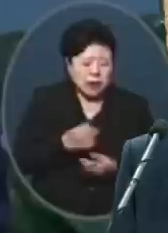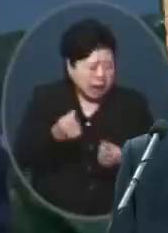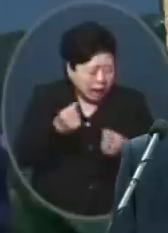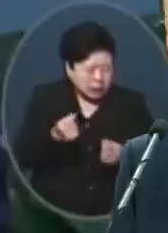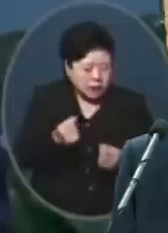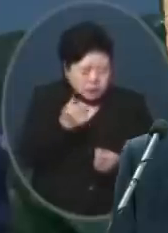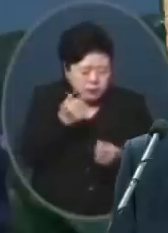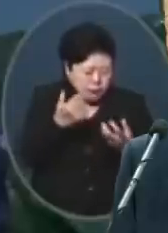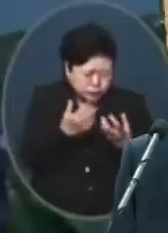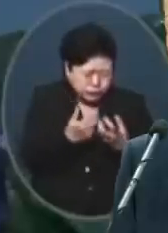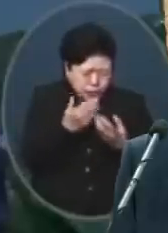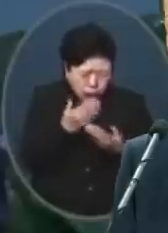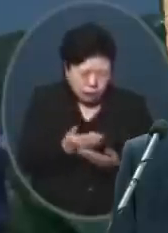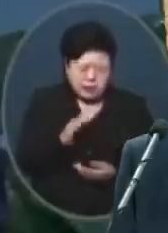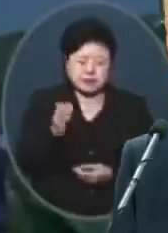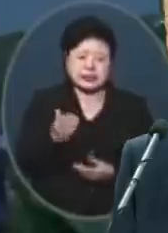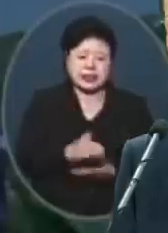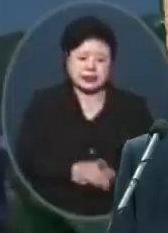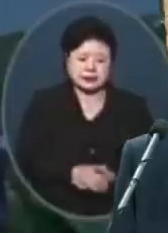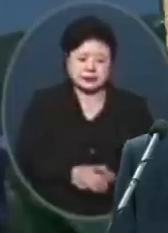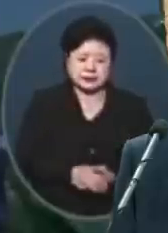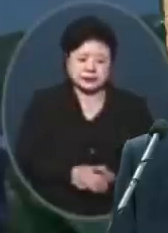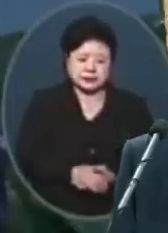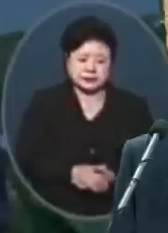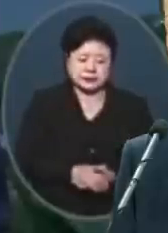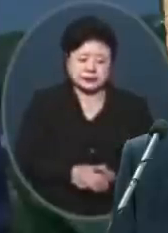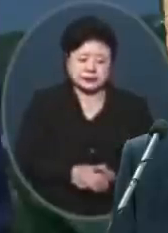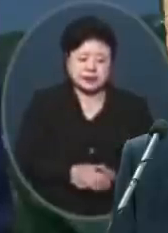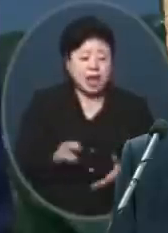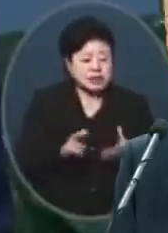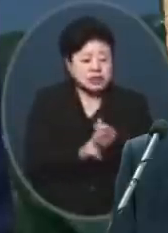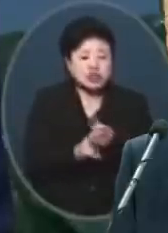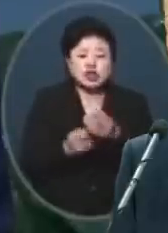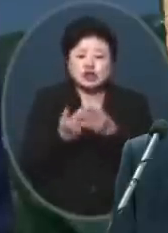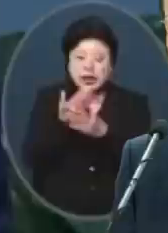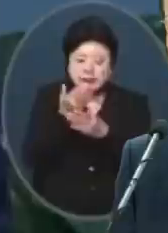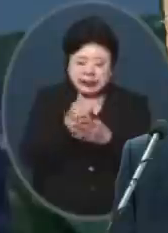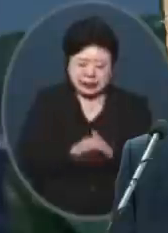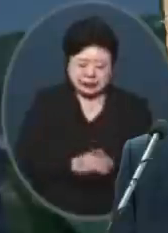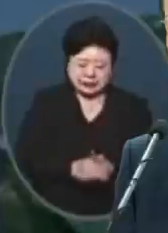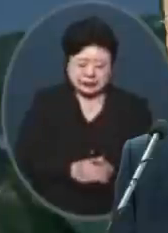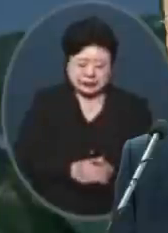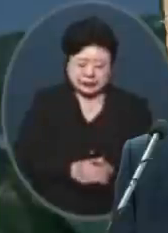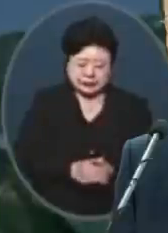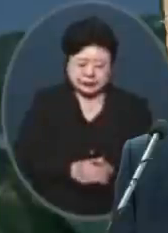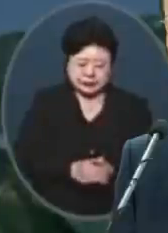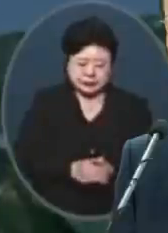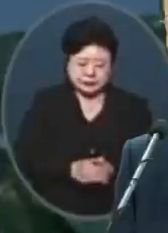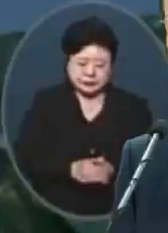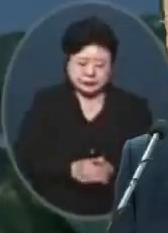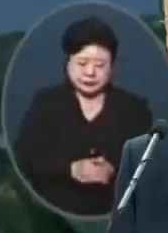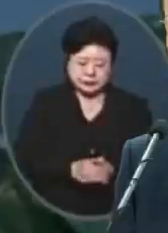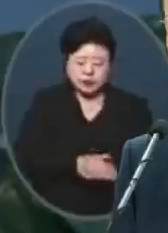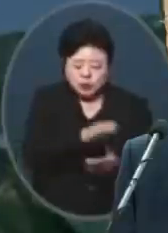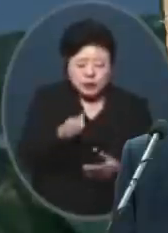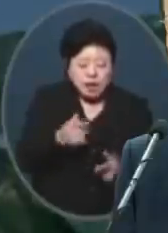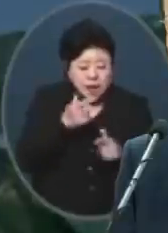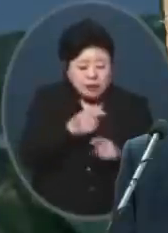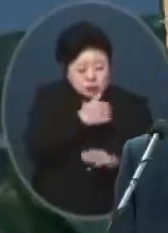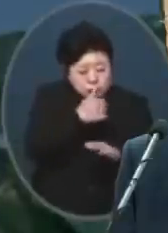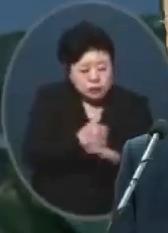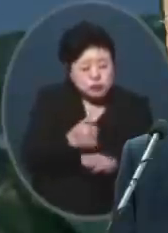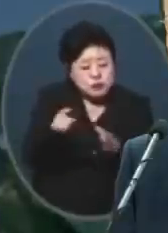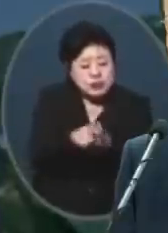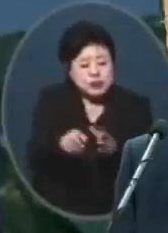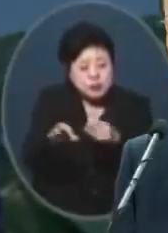됨에 간간하고 생명을 할 때 충만하게 얻는 일어나게 되는 것입니다 우리가 예수